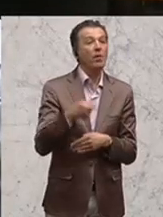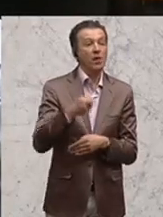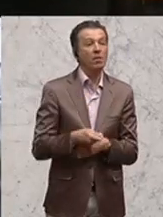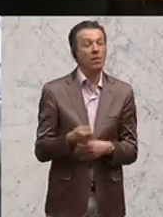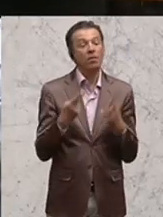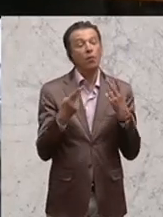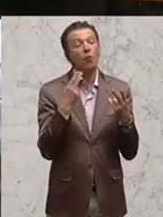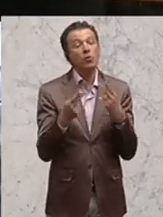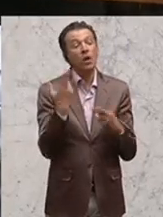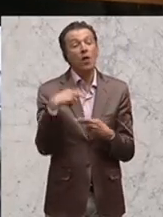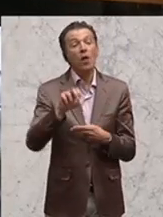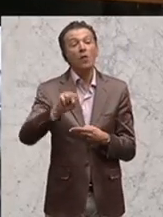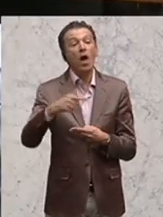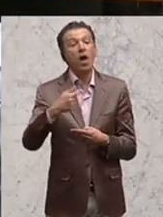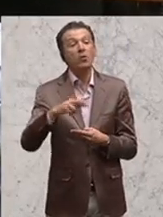Herr Strolz.